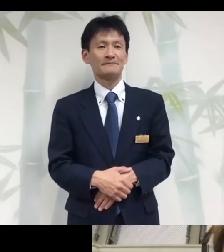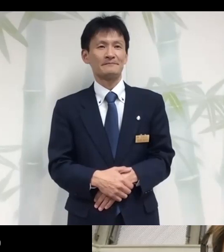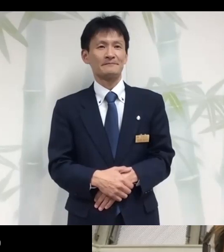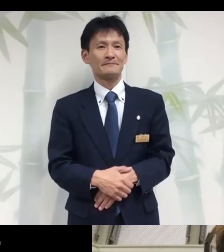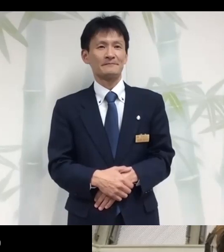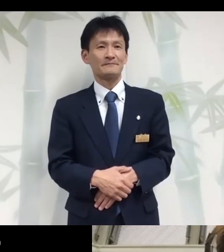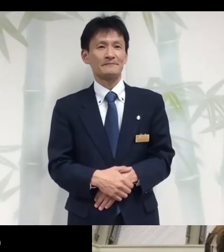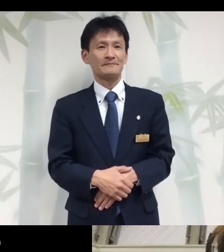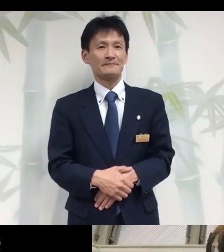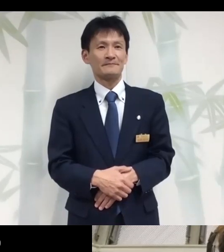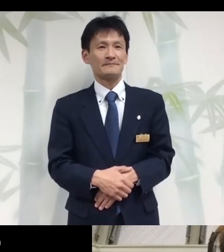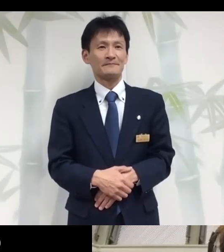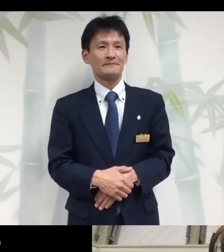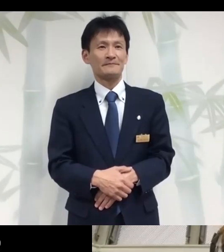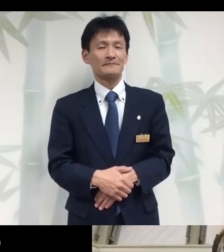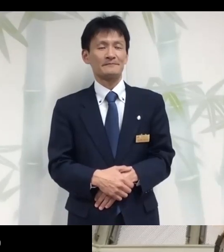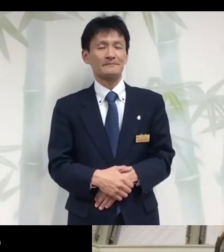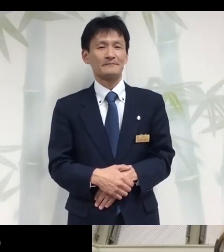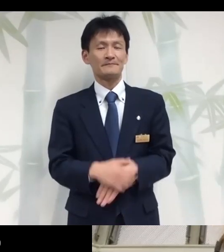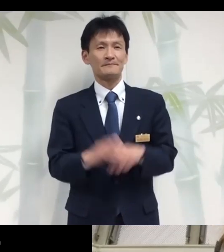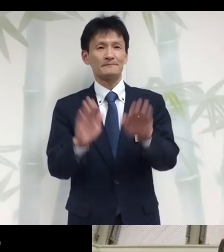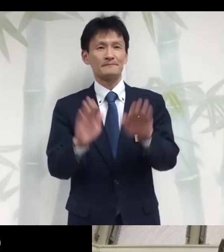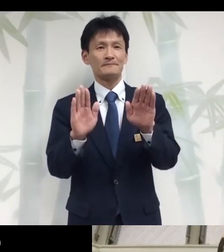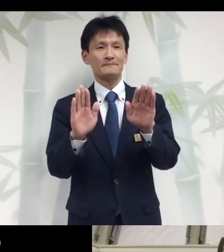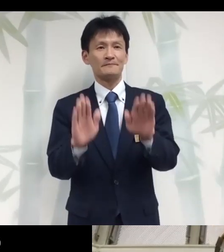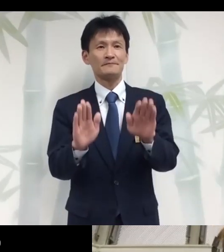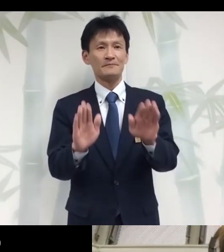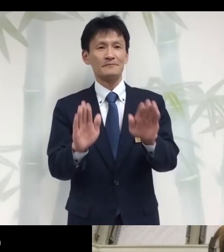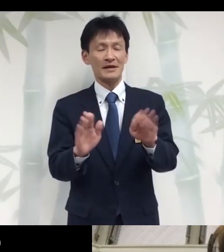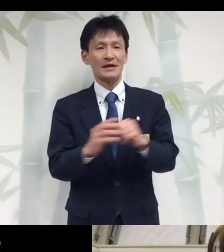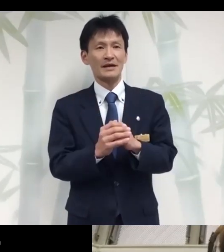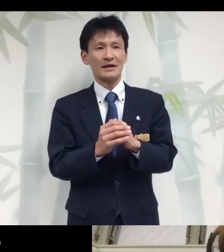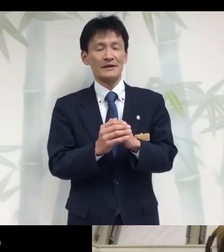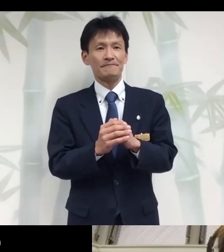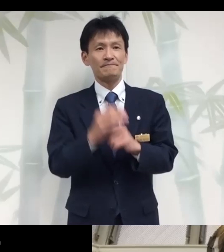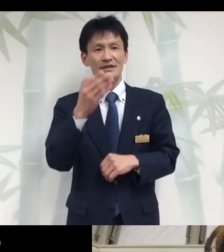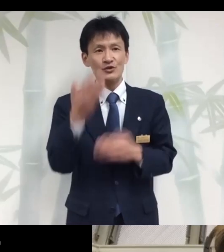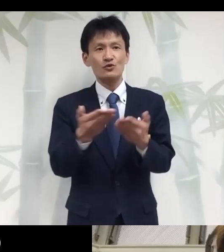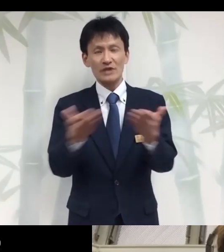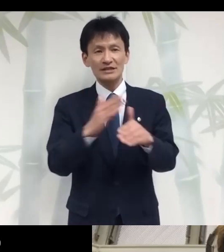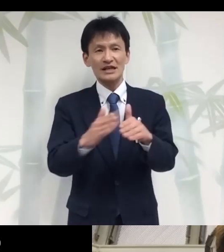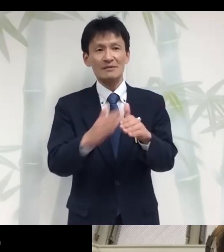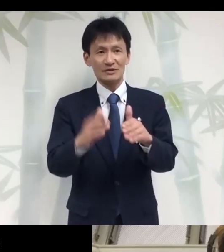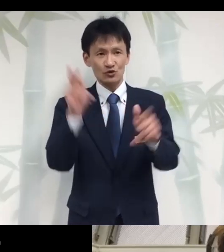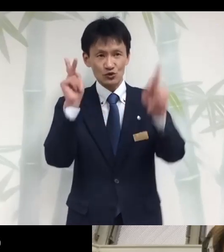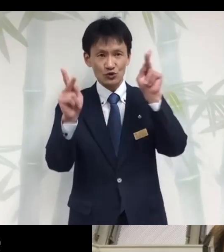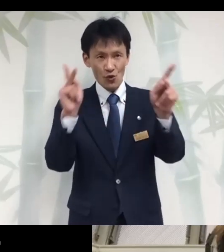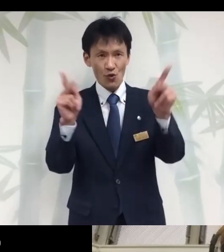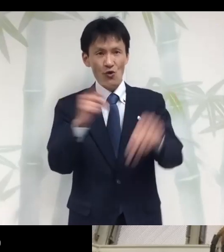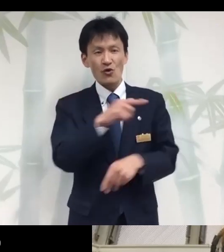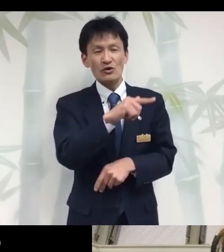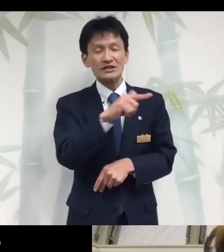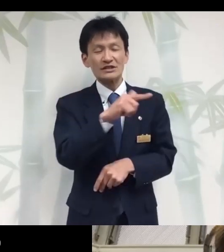今ですね、市内の飲食店やサービス業、その他さまざまな業種の方々